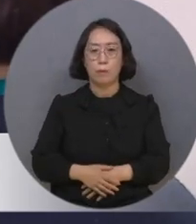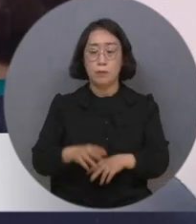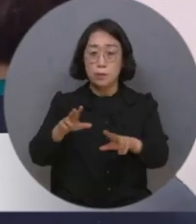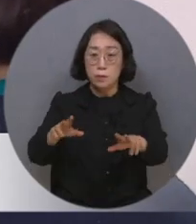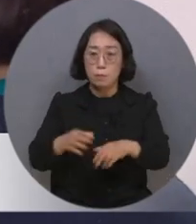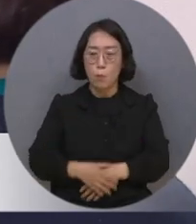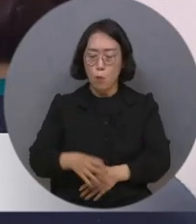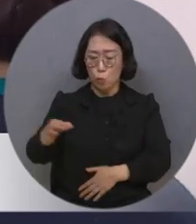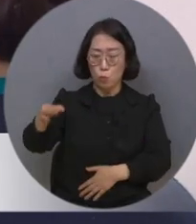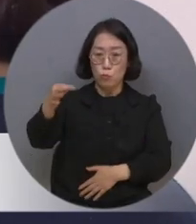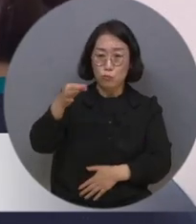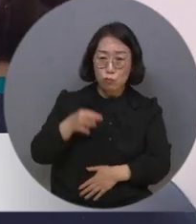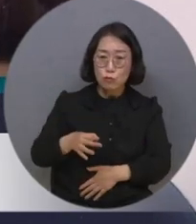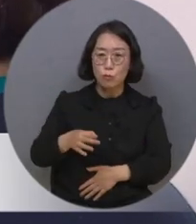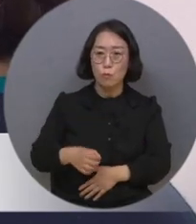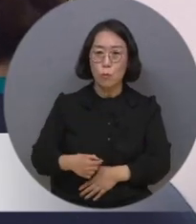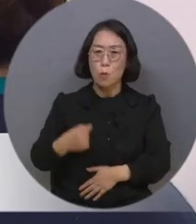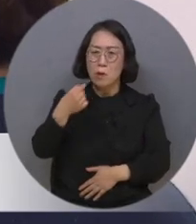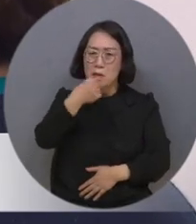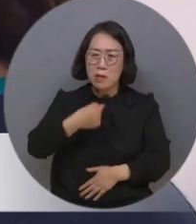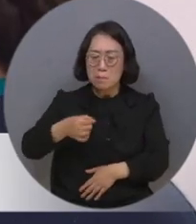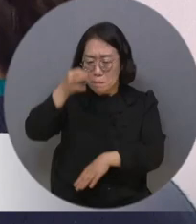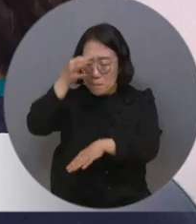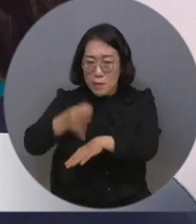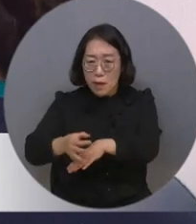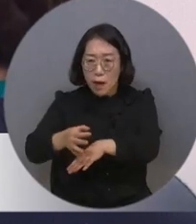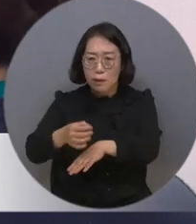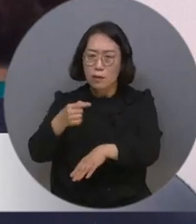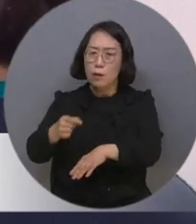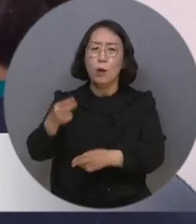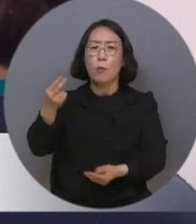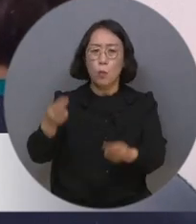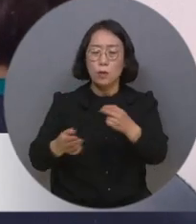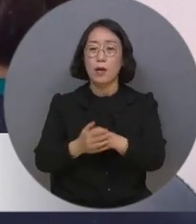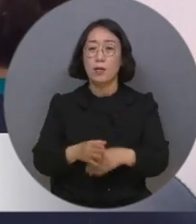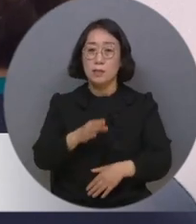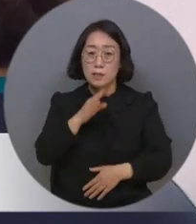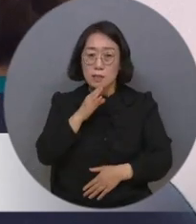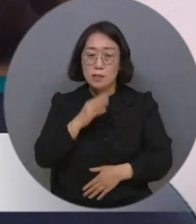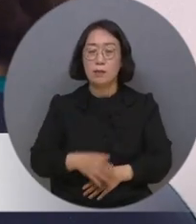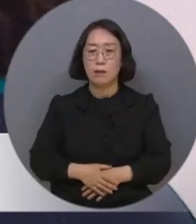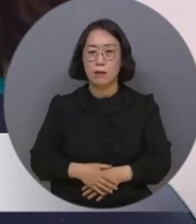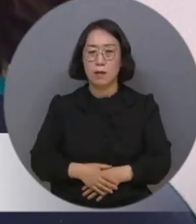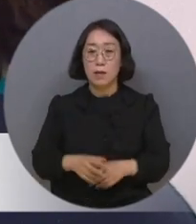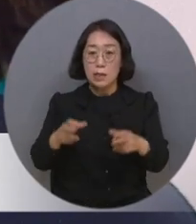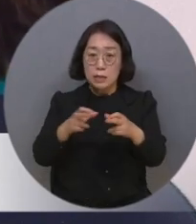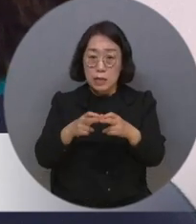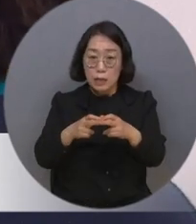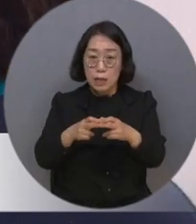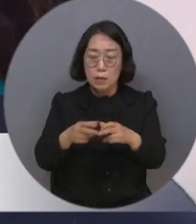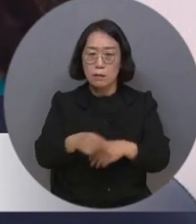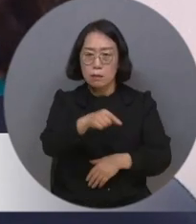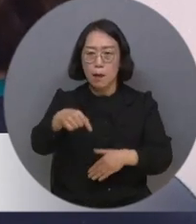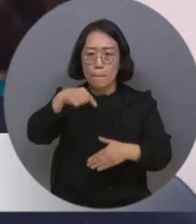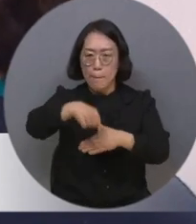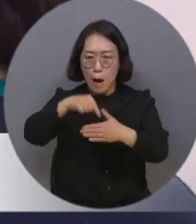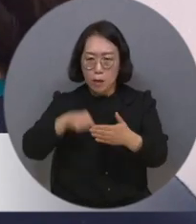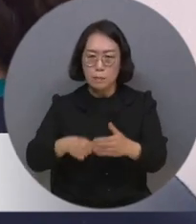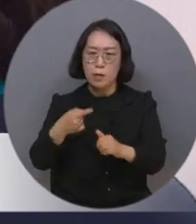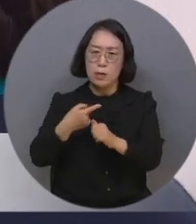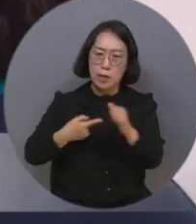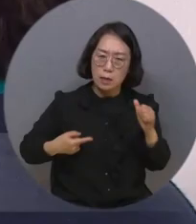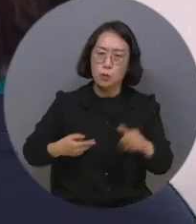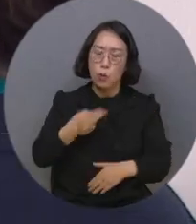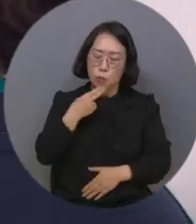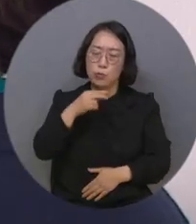막 돈으로 뭐 어떻게 하고 뭐 사과를 받고 이런 것보다는 이제 저보다는 장애인 직원들한테 마음 안